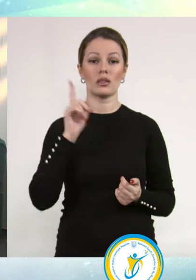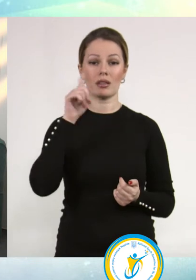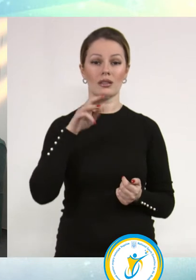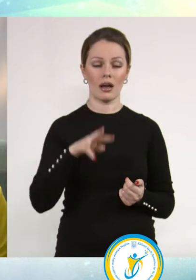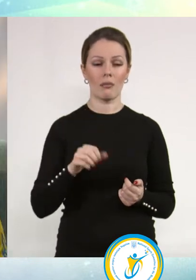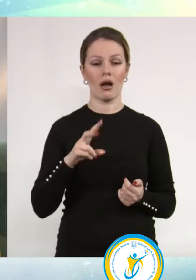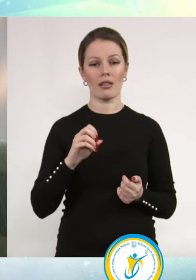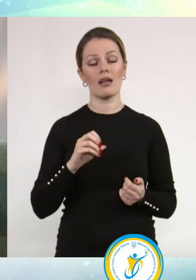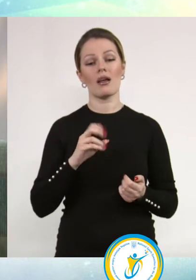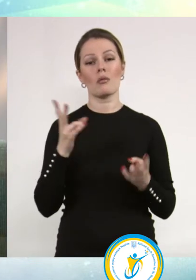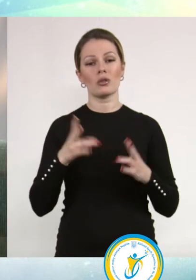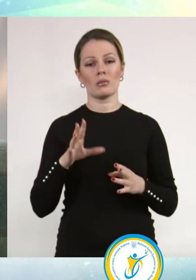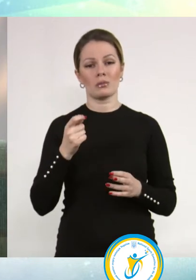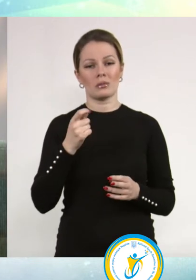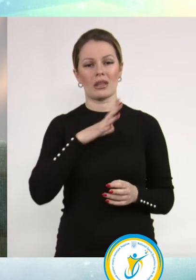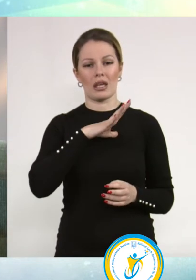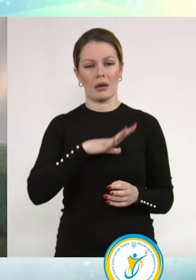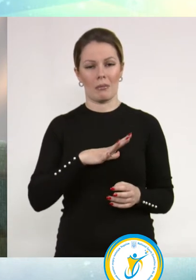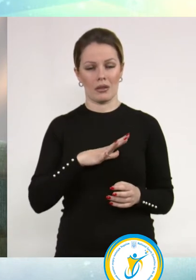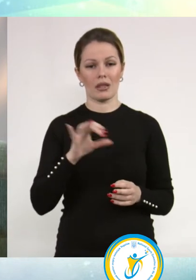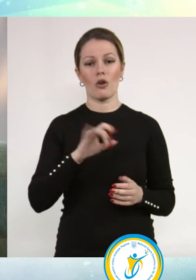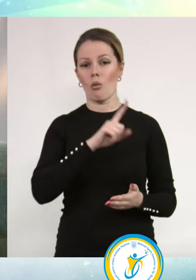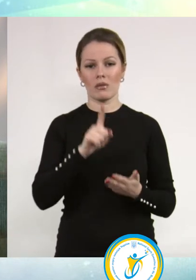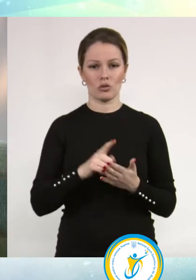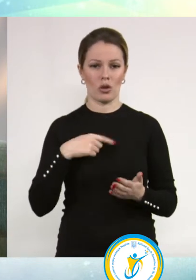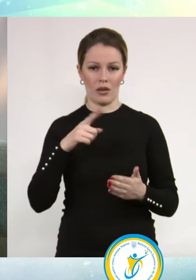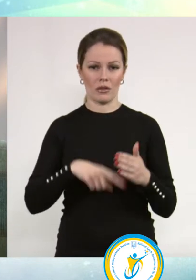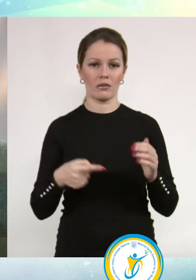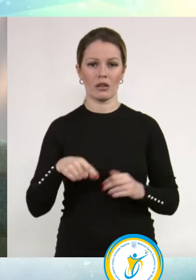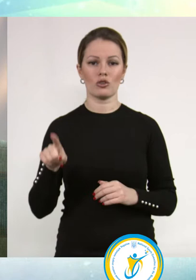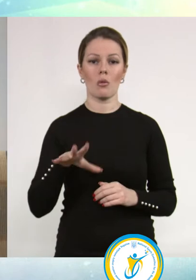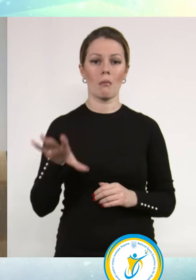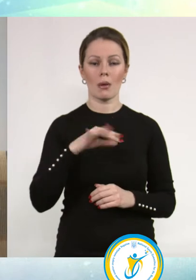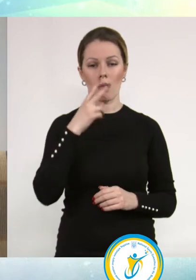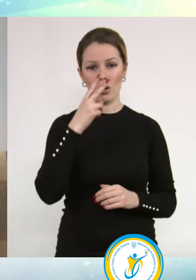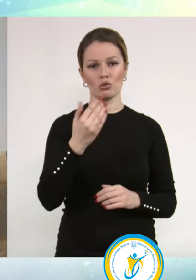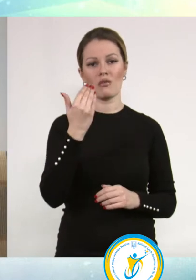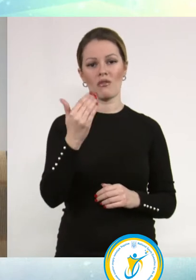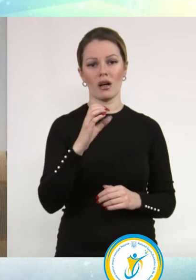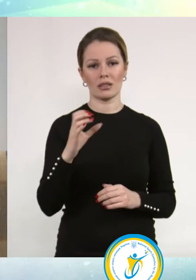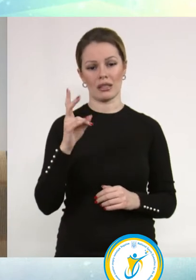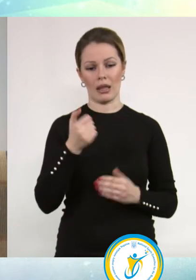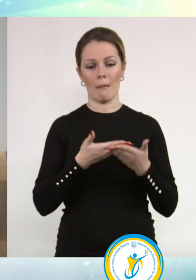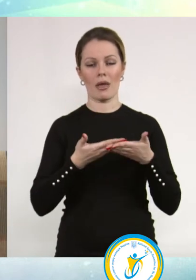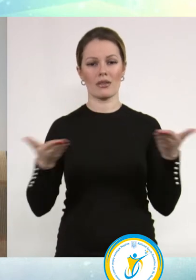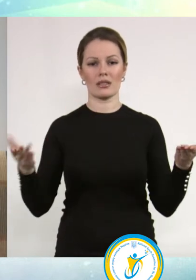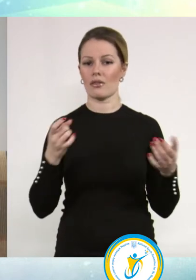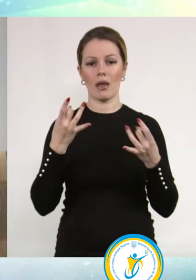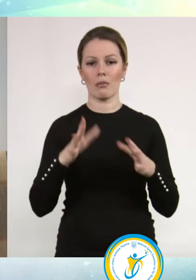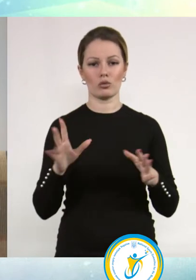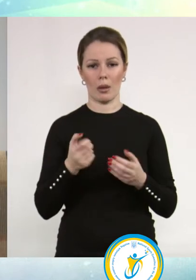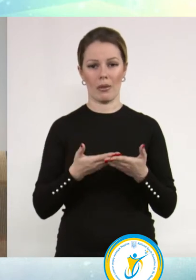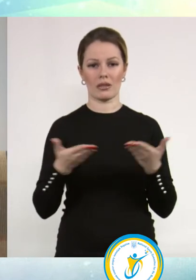Звичайно, хочеться бути там, але, Саша, потрібно трішки набратися терпіння і обов'язково. Я вірю в те, що ми побачимо